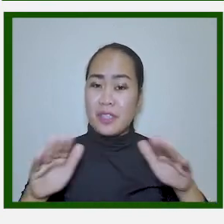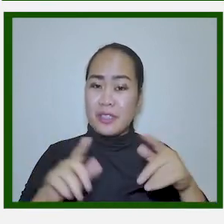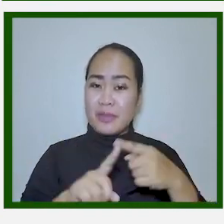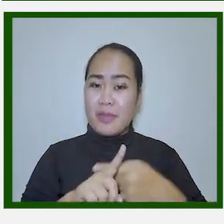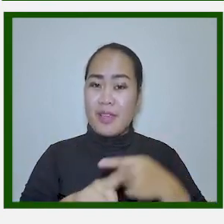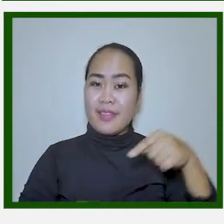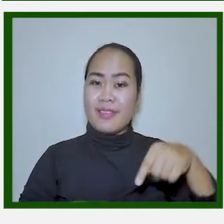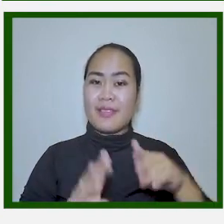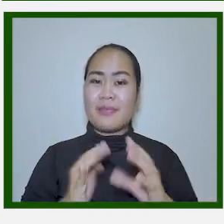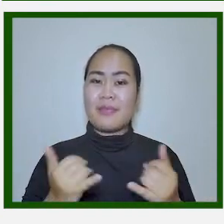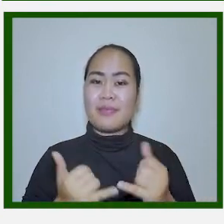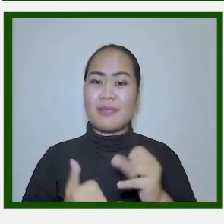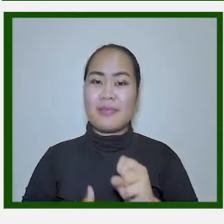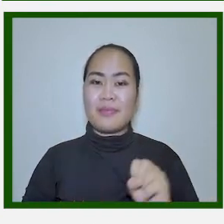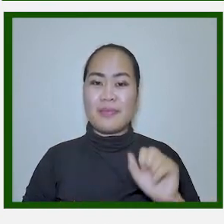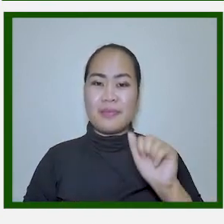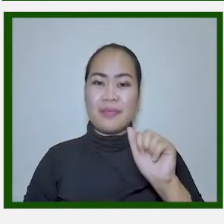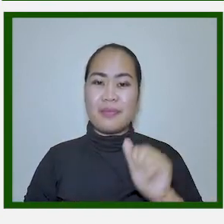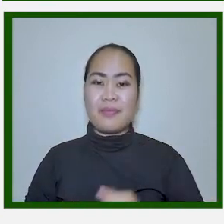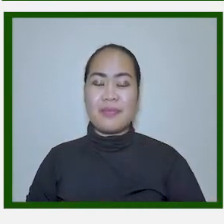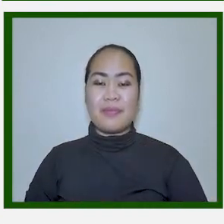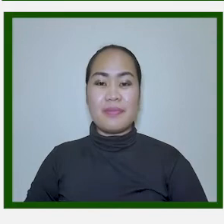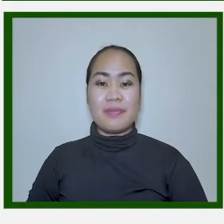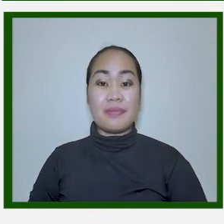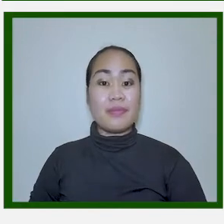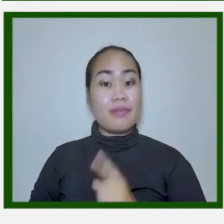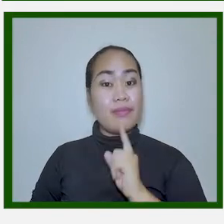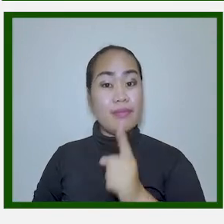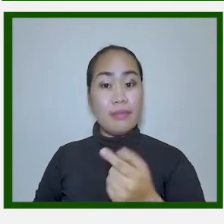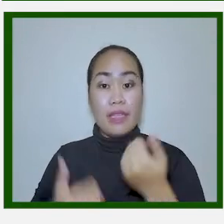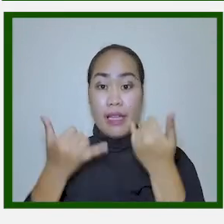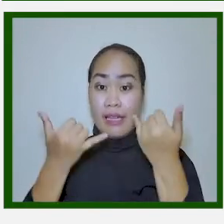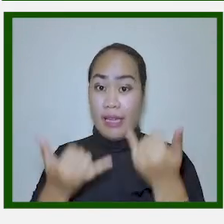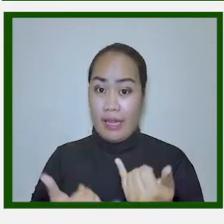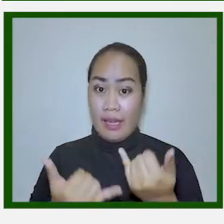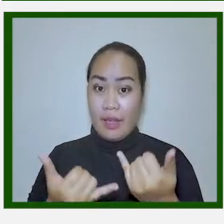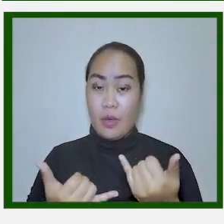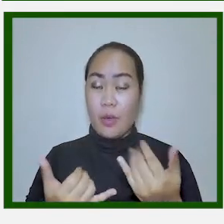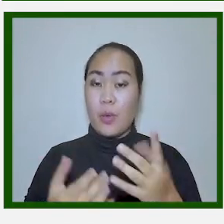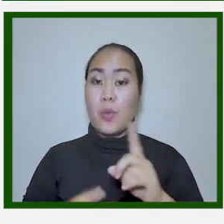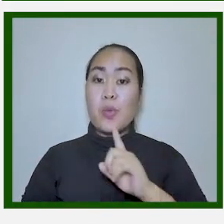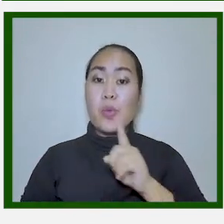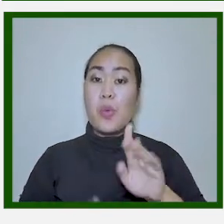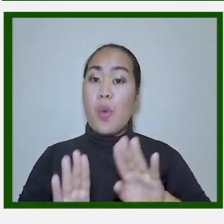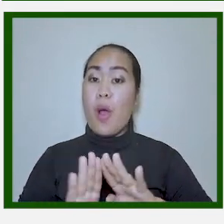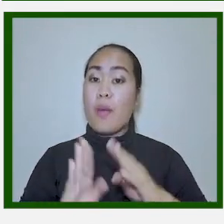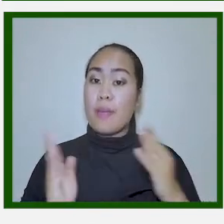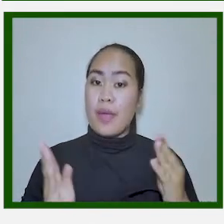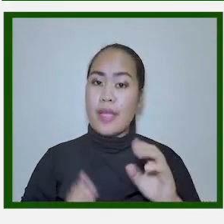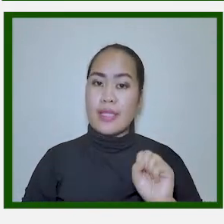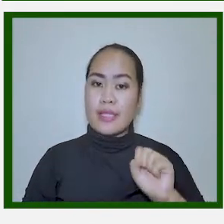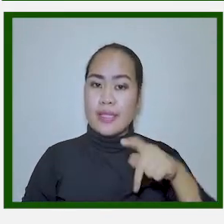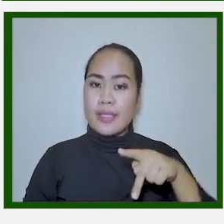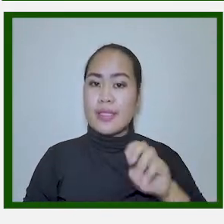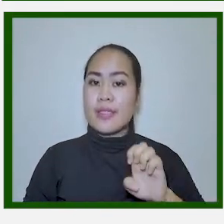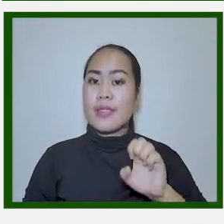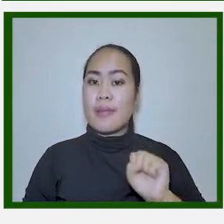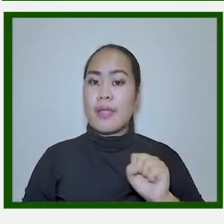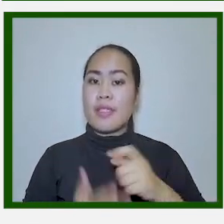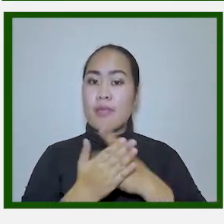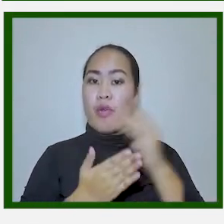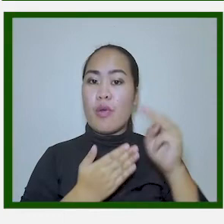Antonio. And formal na rin pong nilunsad ang SPES program, no, dito po sa Barangay San Antonio.